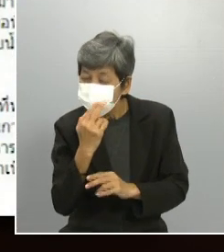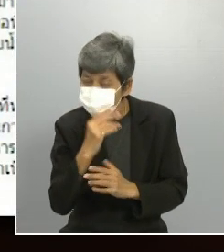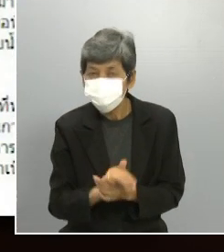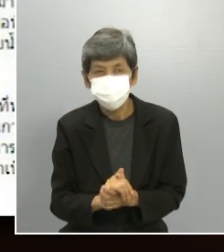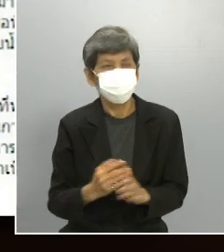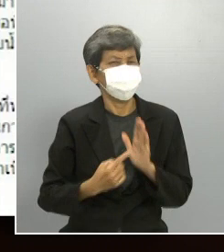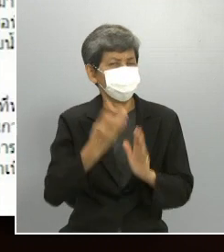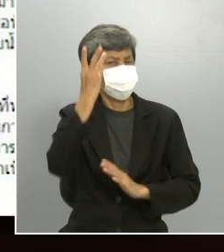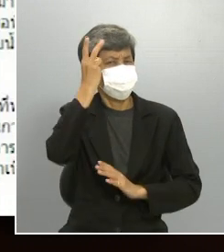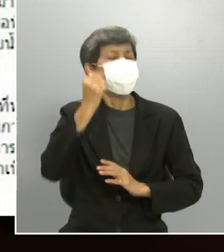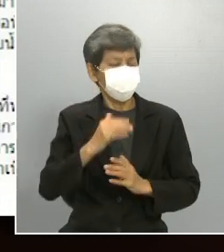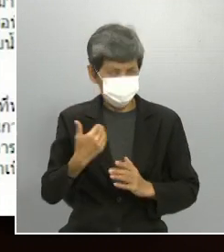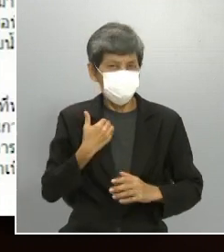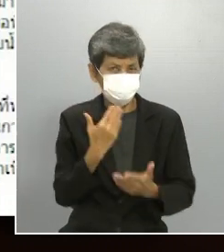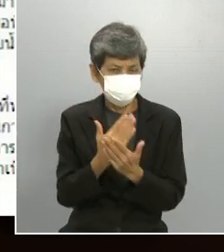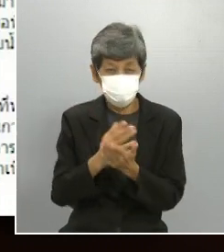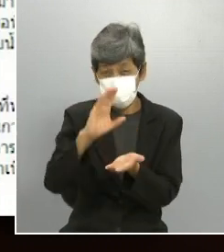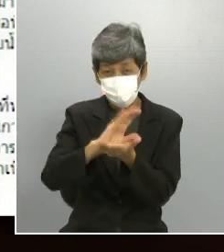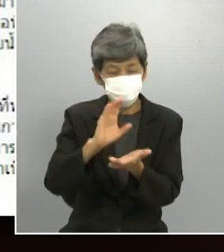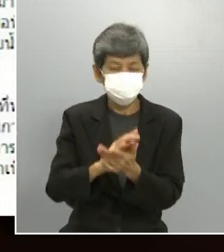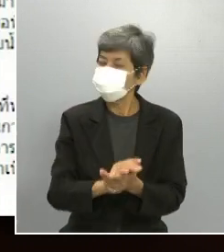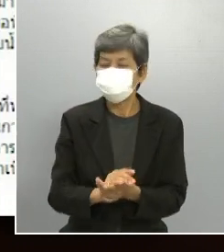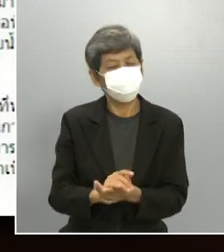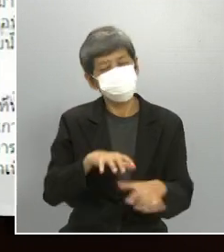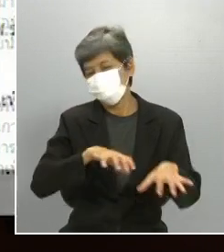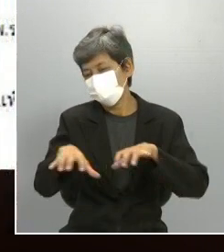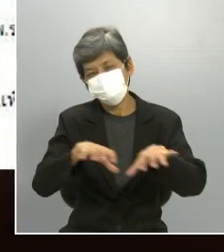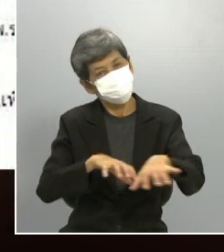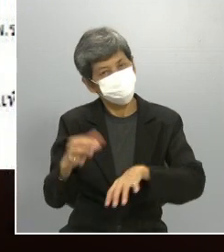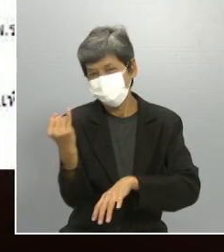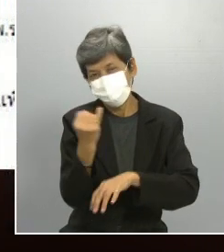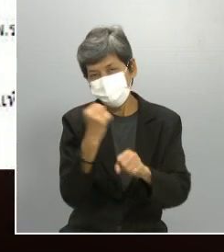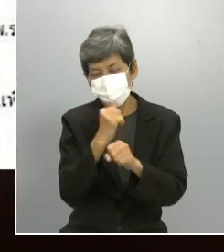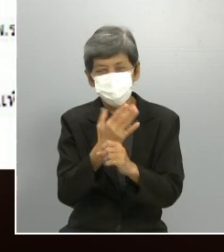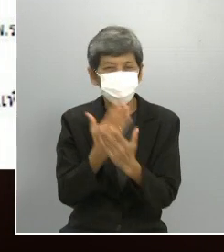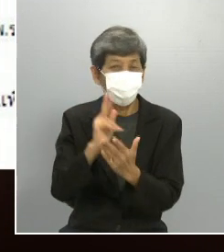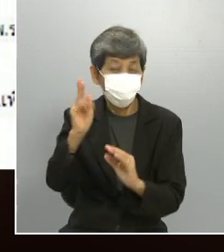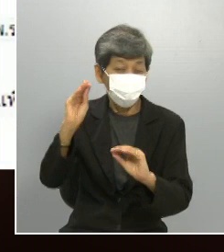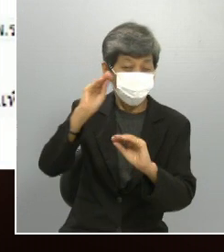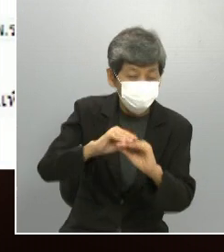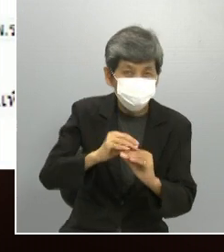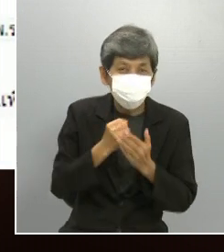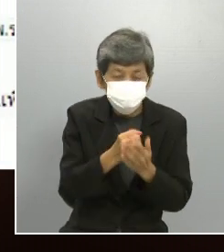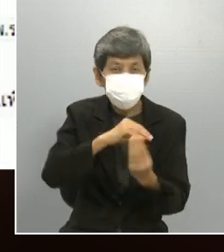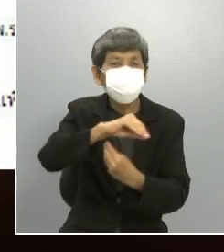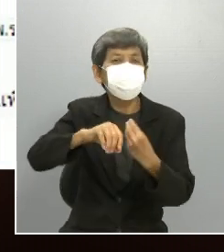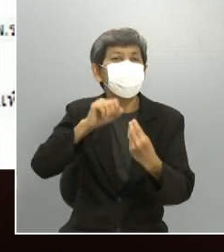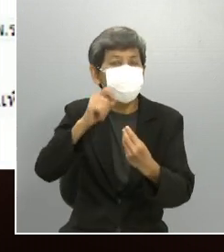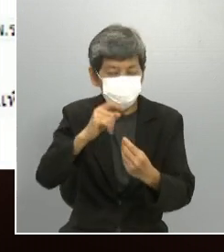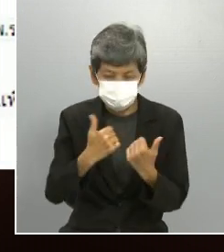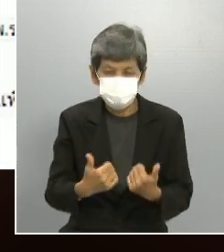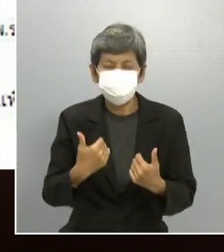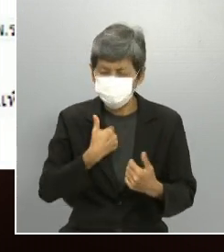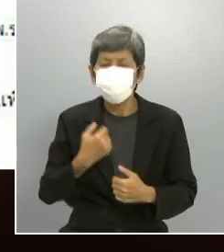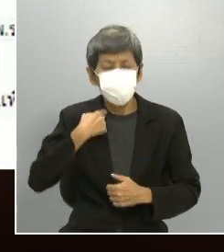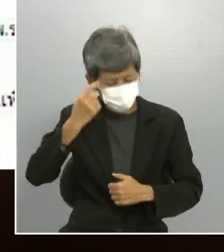ได้แสดงความกังวลว่าจะมีการใช้งบประมาณอย่างไม่มีประสิทธิภาพรูปภาพการกู้เงินเพิ่มเพื่อเยียวยาฟื้นฟูเศรษฐกิจแม้ว่าจะมี